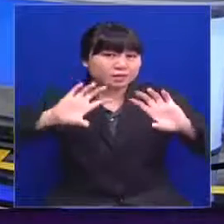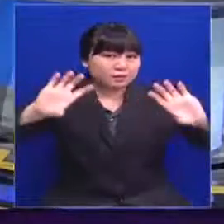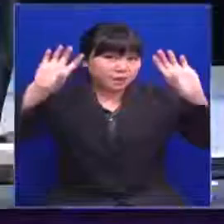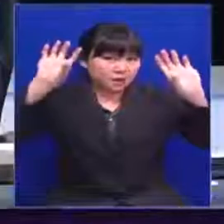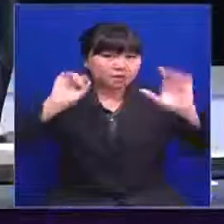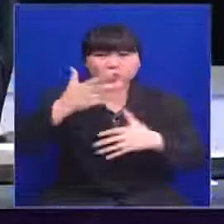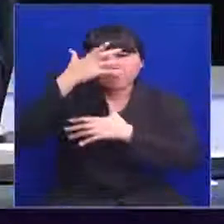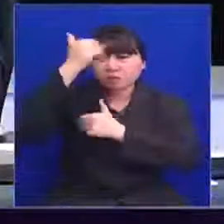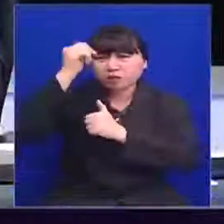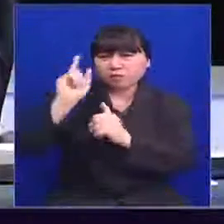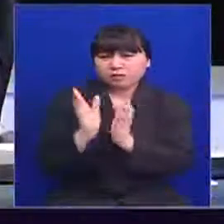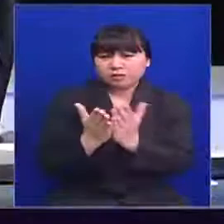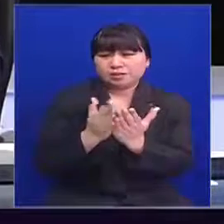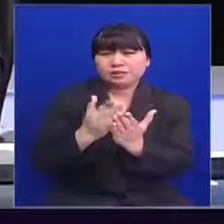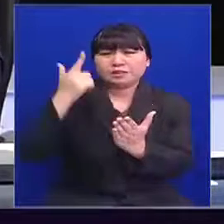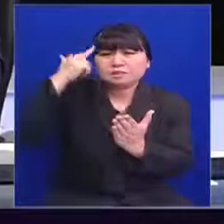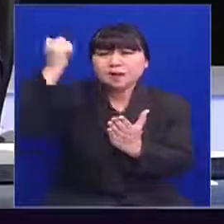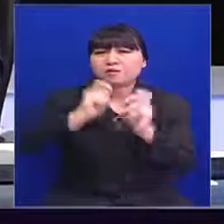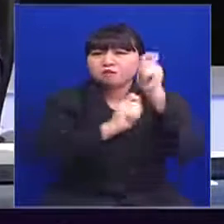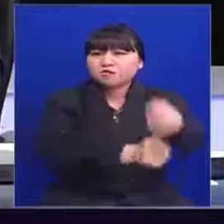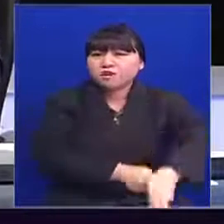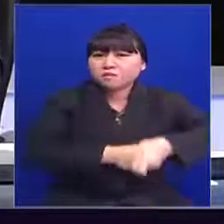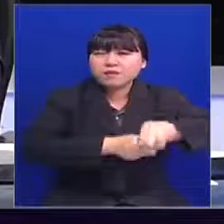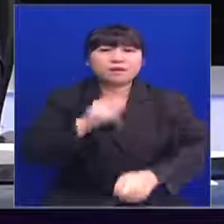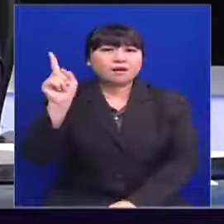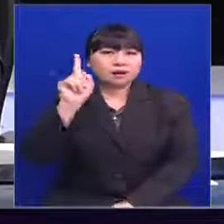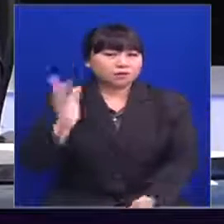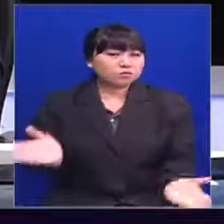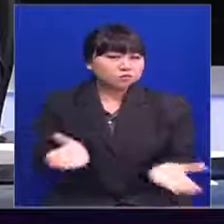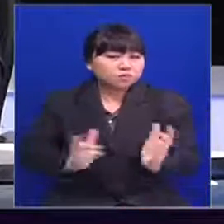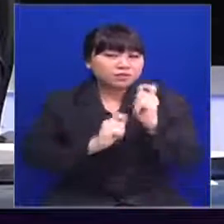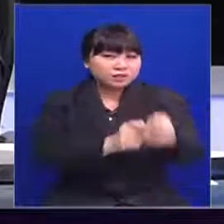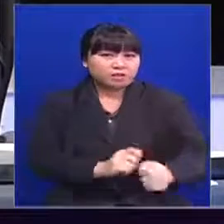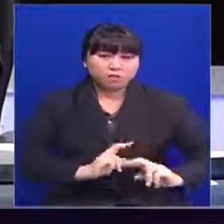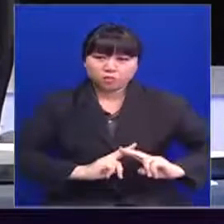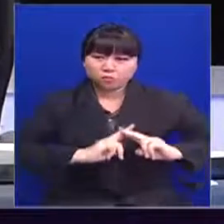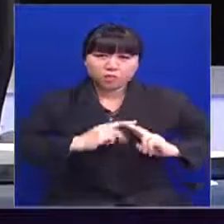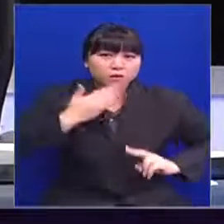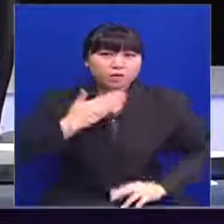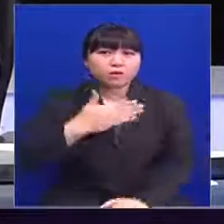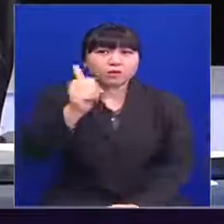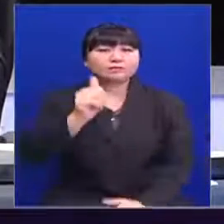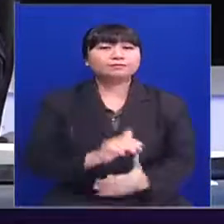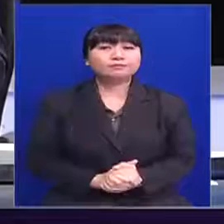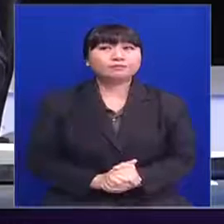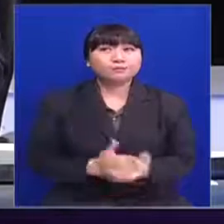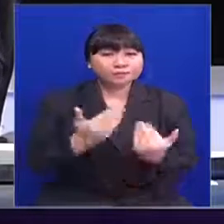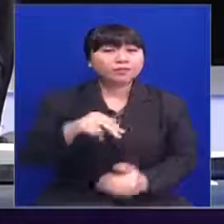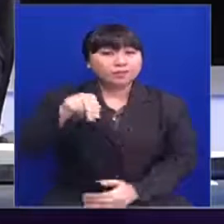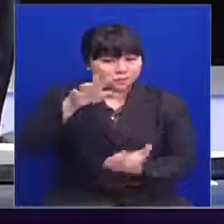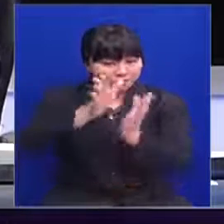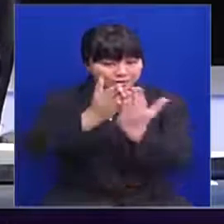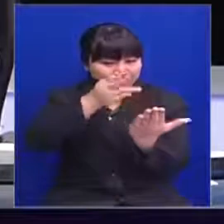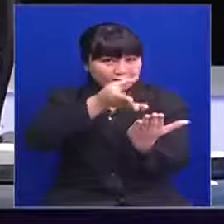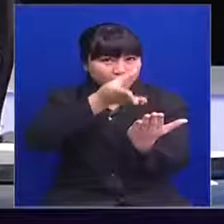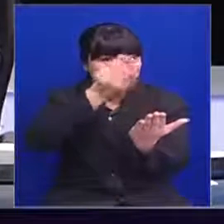น่าสนใจของหนังสือ Smart Farmer ก็คือส่งเสริมให้เกษตรกรยืนอยู่ได้ด้วยตัวเองอย่างยั่งยืนครับ ดังนั้นนะคะก็ต้องไปอ่านหนังสือเล่มนี้เลยนะค